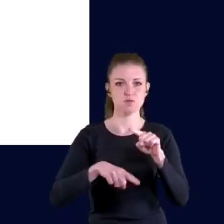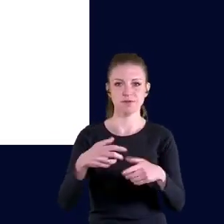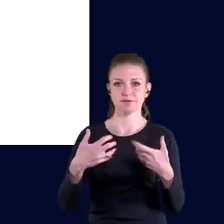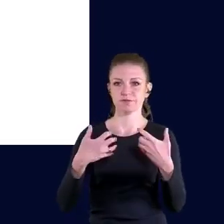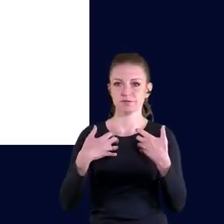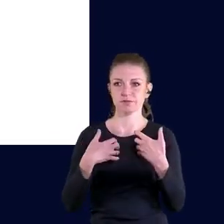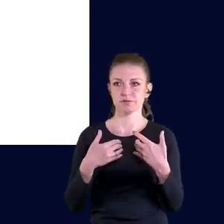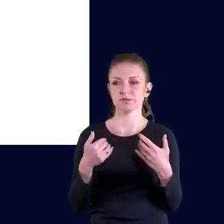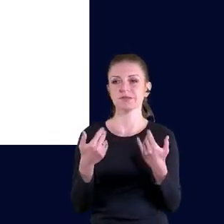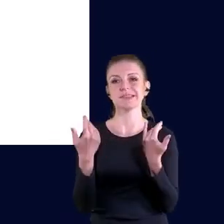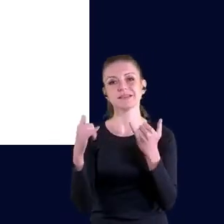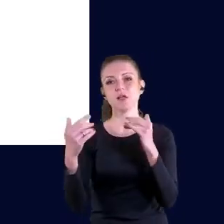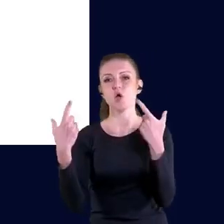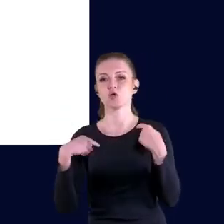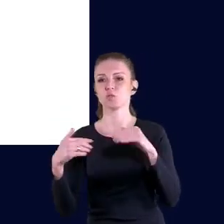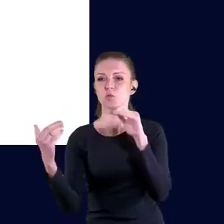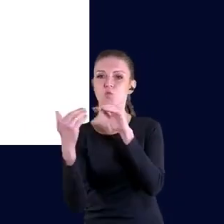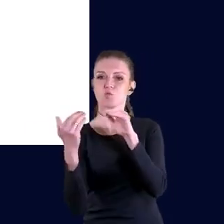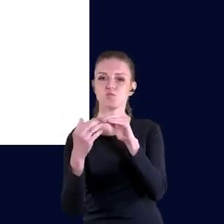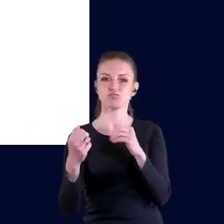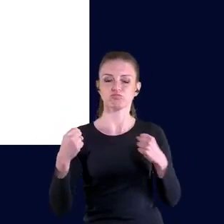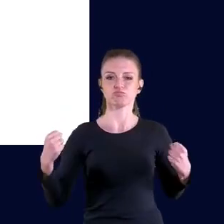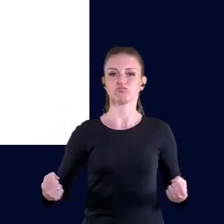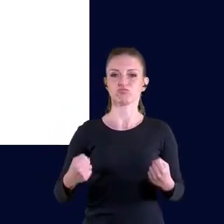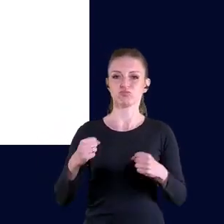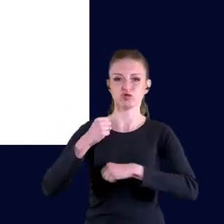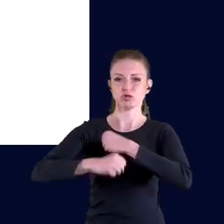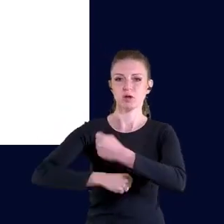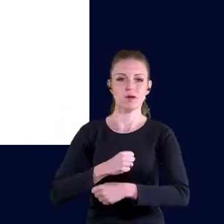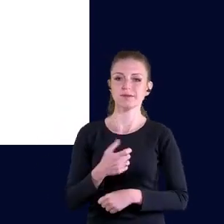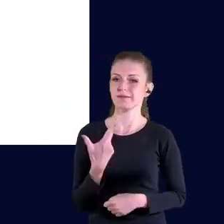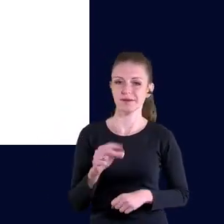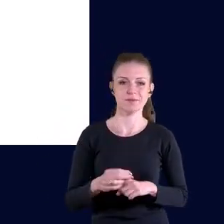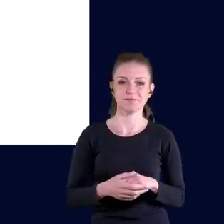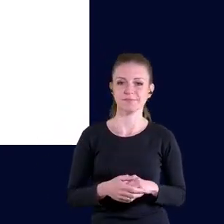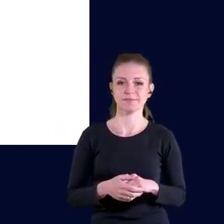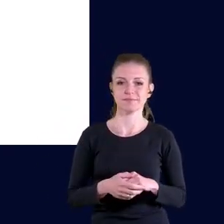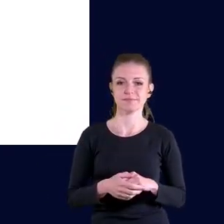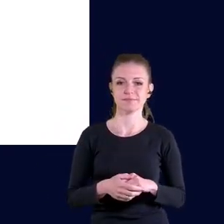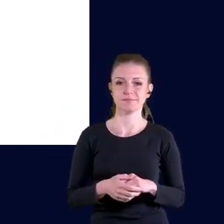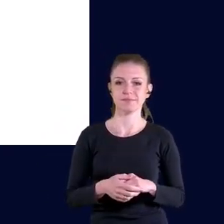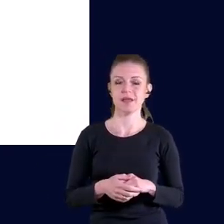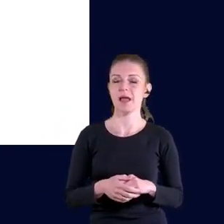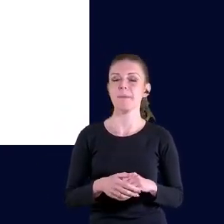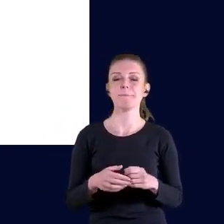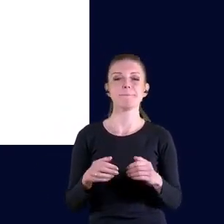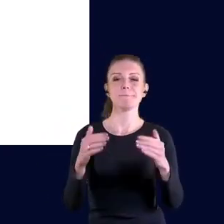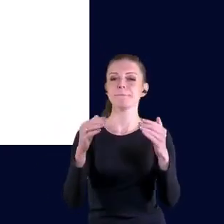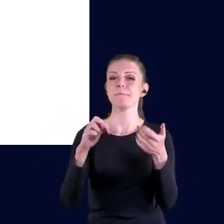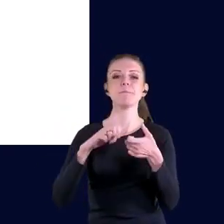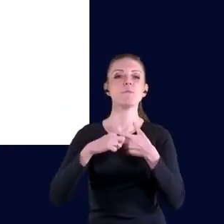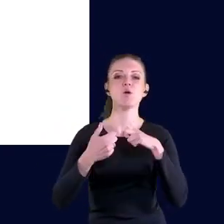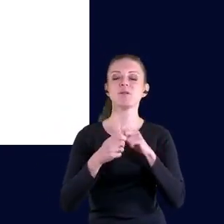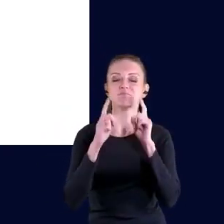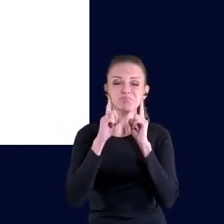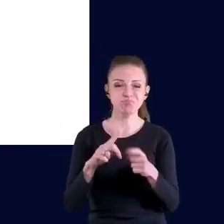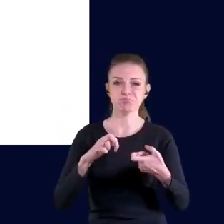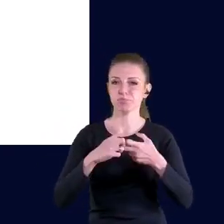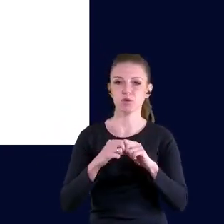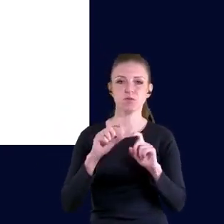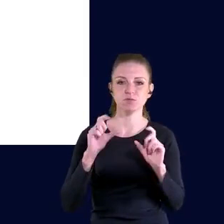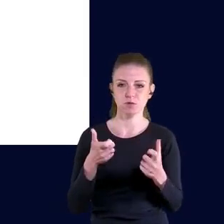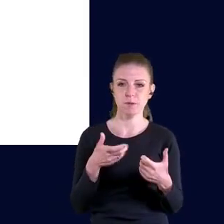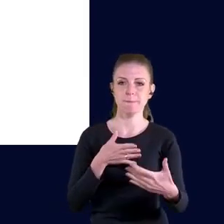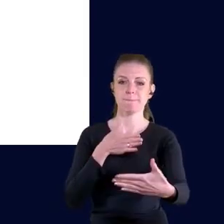równych wesele z innymi osobami problemem jest bariera zniesienie tej babie bariery poprzez racjonalną